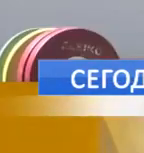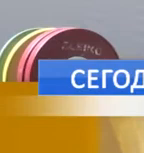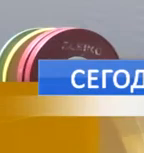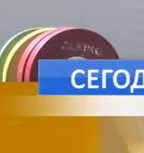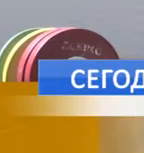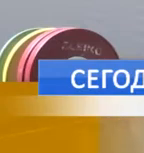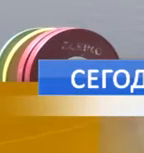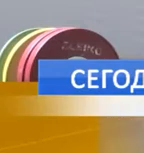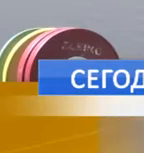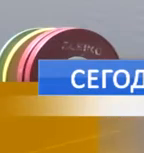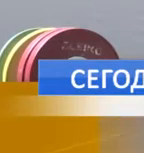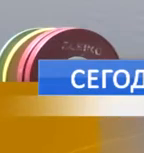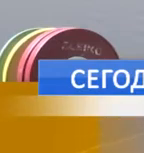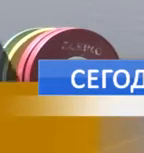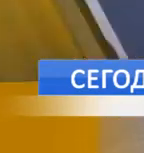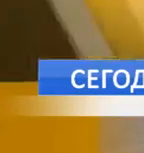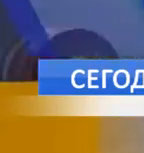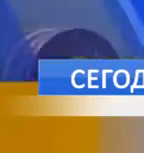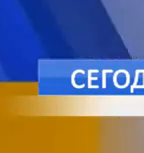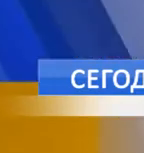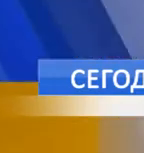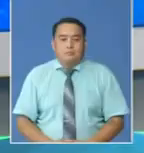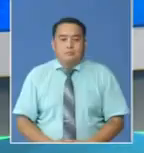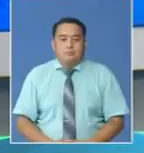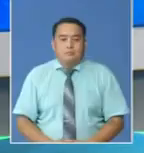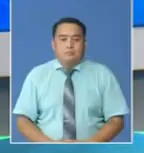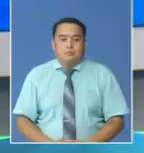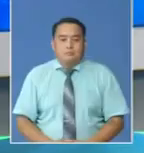состязания завоевали 2 золотые медали.